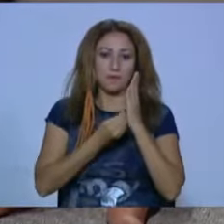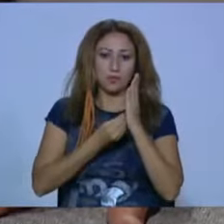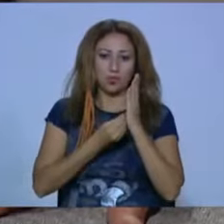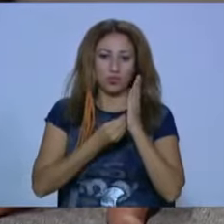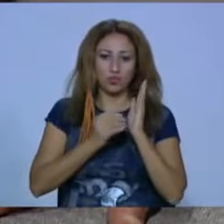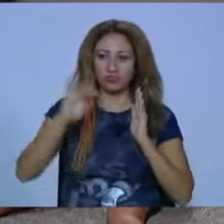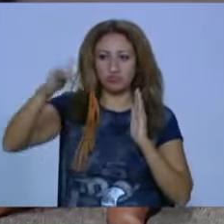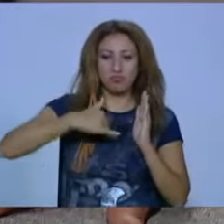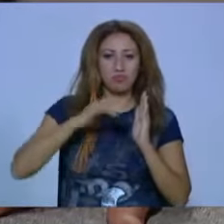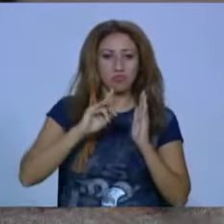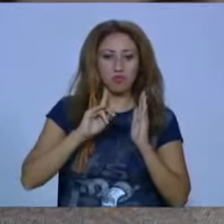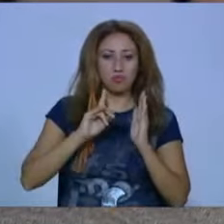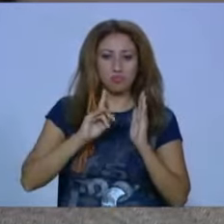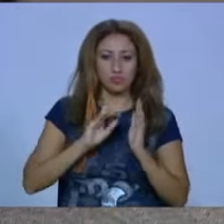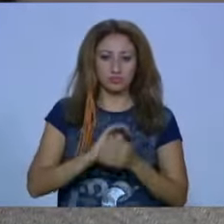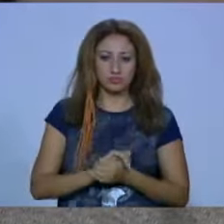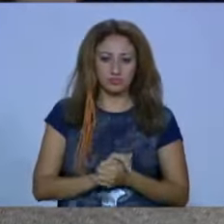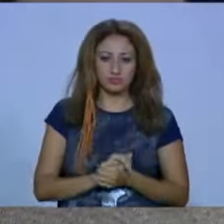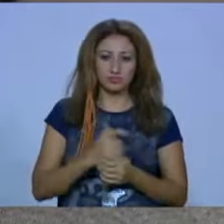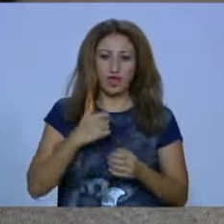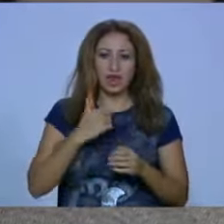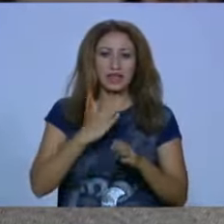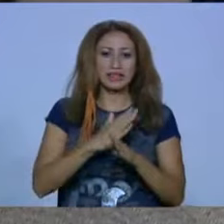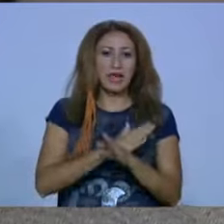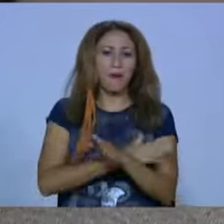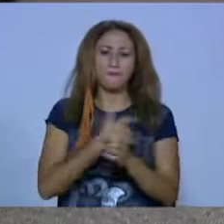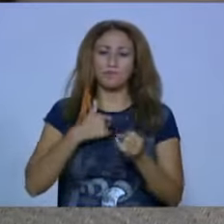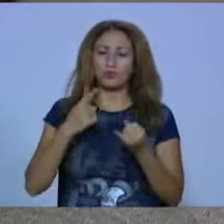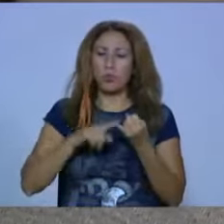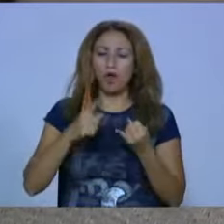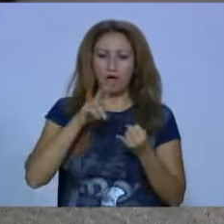واشتكى منه أنا تعبت كتير وأنا